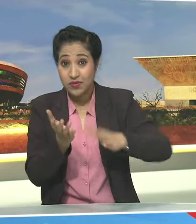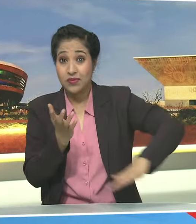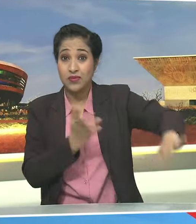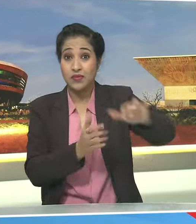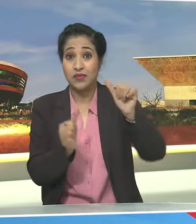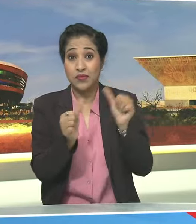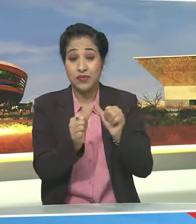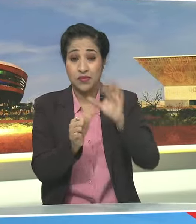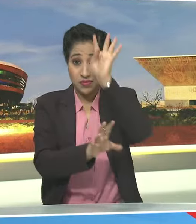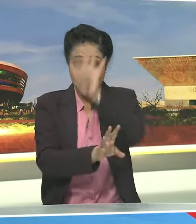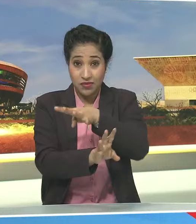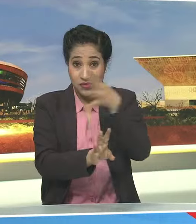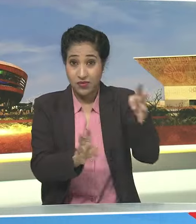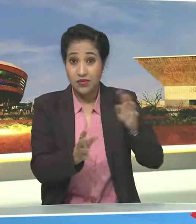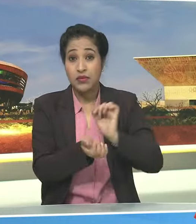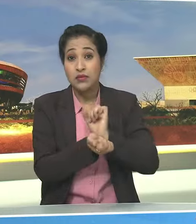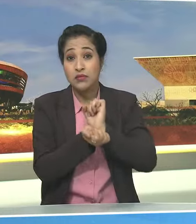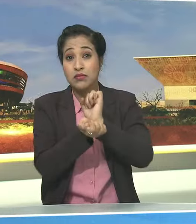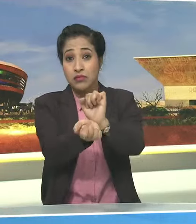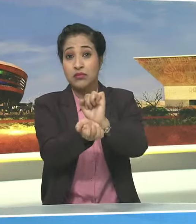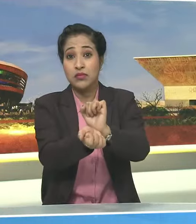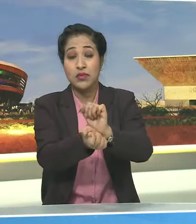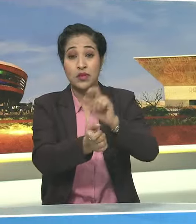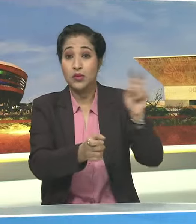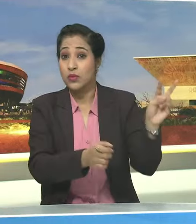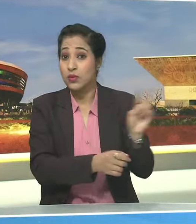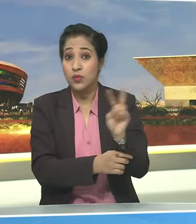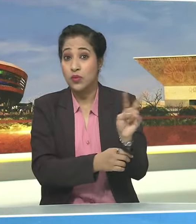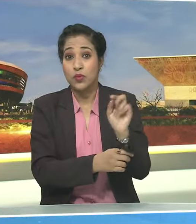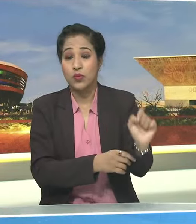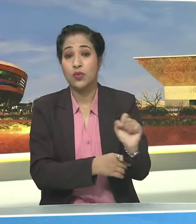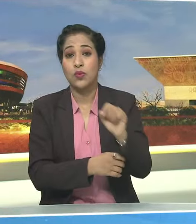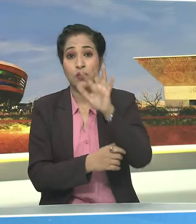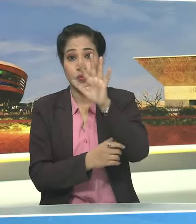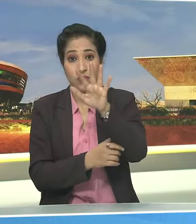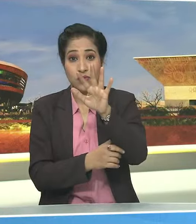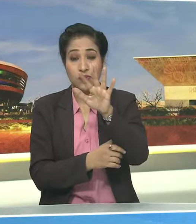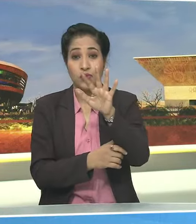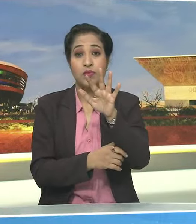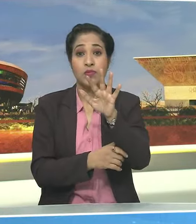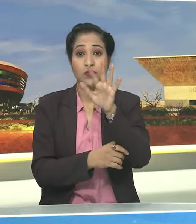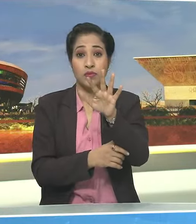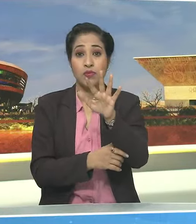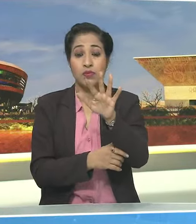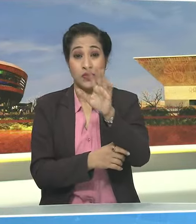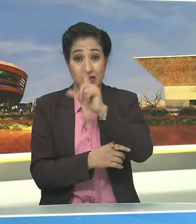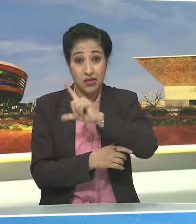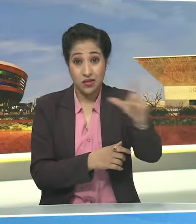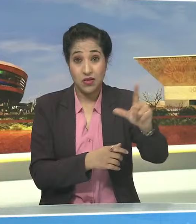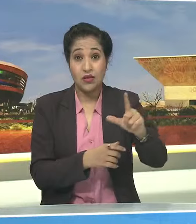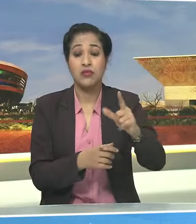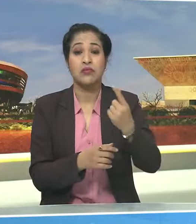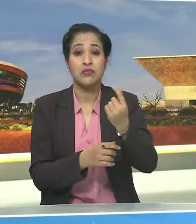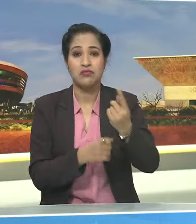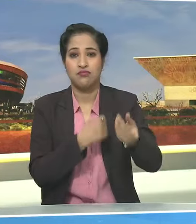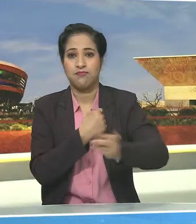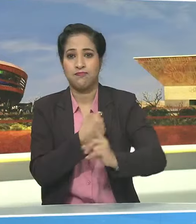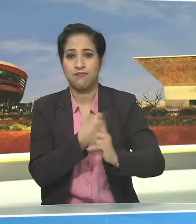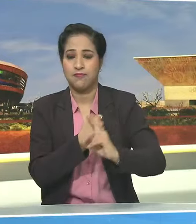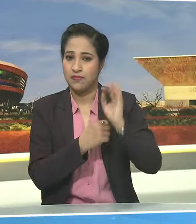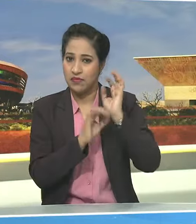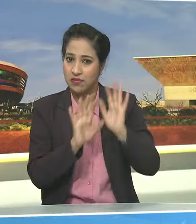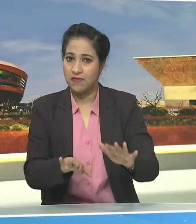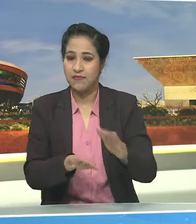अदियाला जेल परिसर में दंपत्ति पर 5 लाख रप का जुर्माना